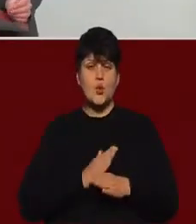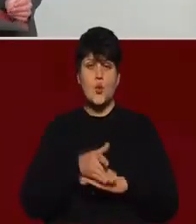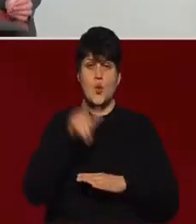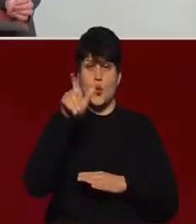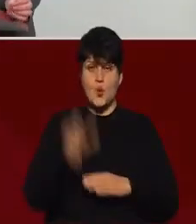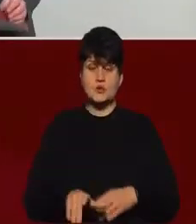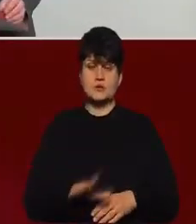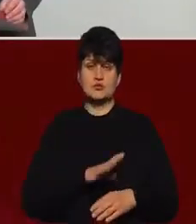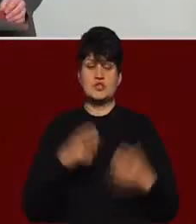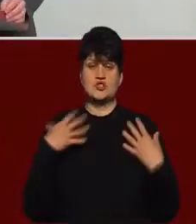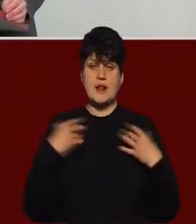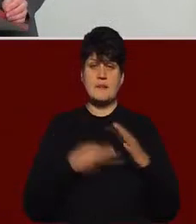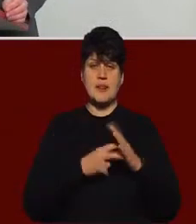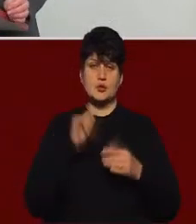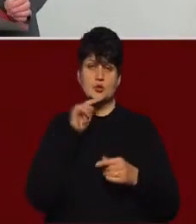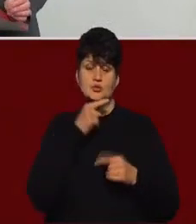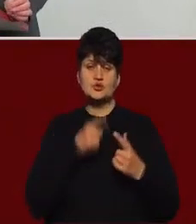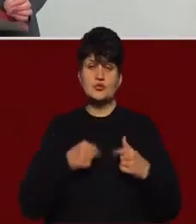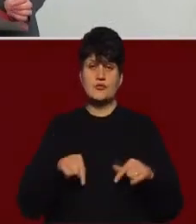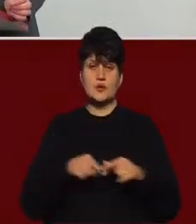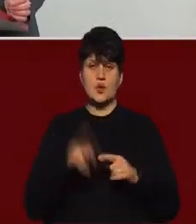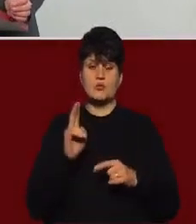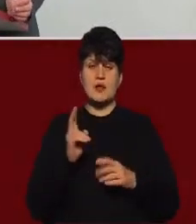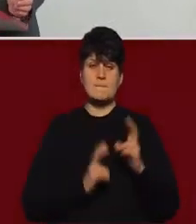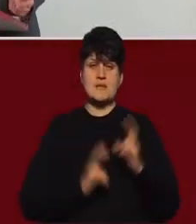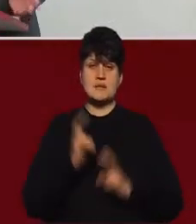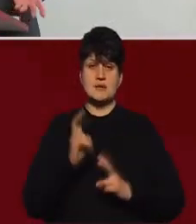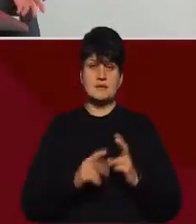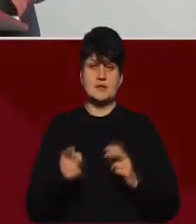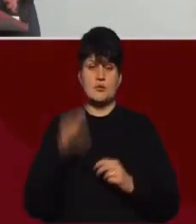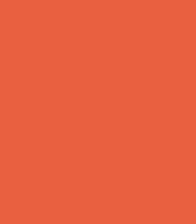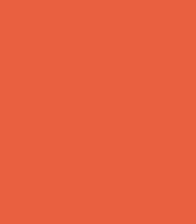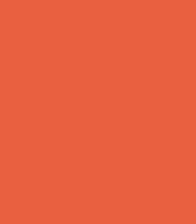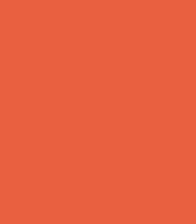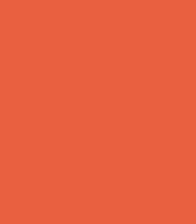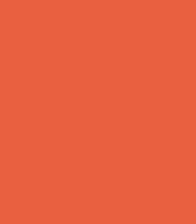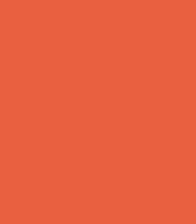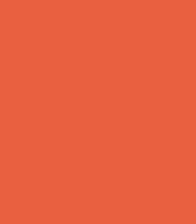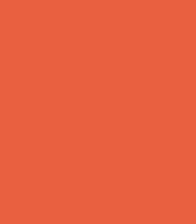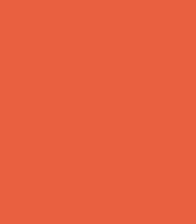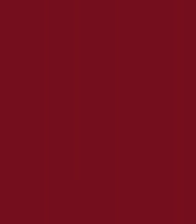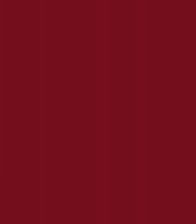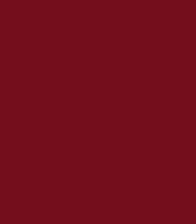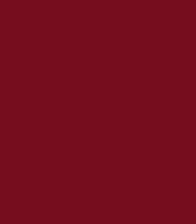начальник планового економічного відділу комунального підприємства «Тернопільводоканал» Володимир Водовіз.